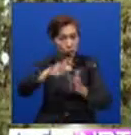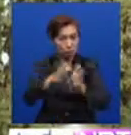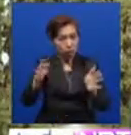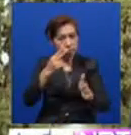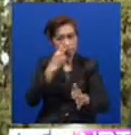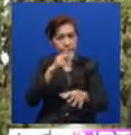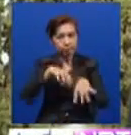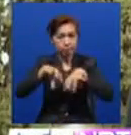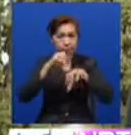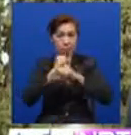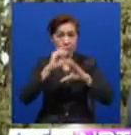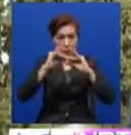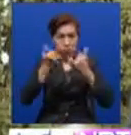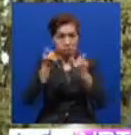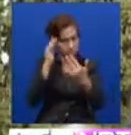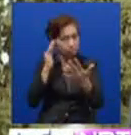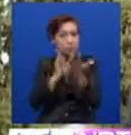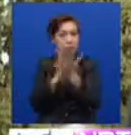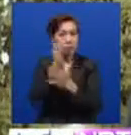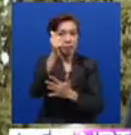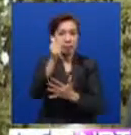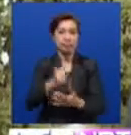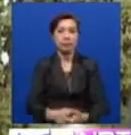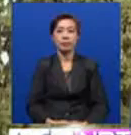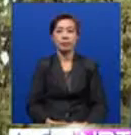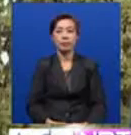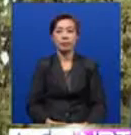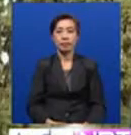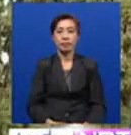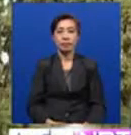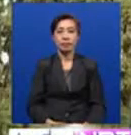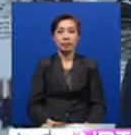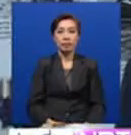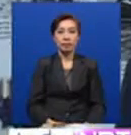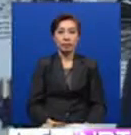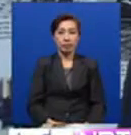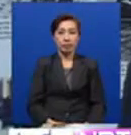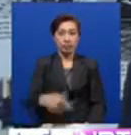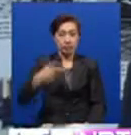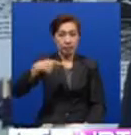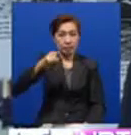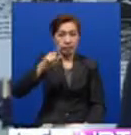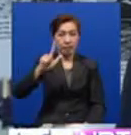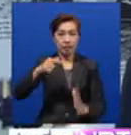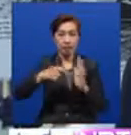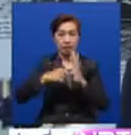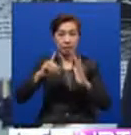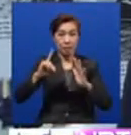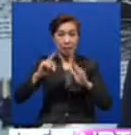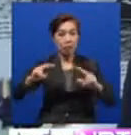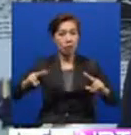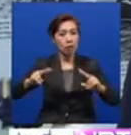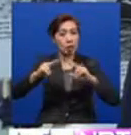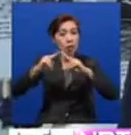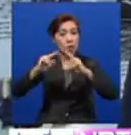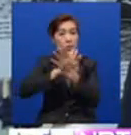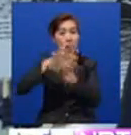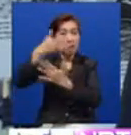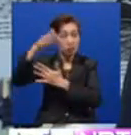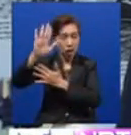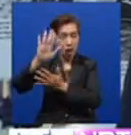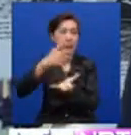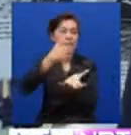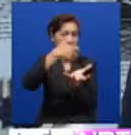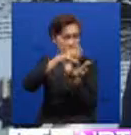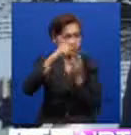ประสบผลสำเร็จก็ด้านนายนรชิตสิงหเสนีปลัดกระทรวงการต่างประเทศกล่าวว่าทุกรัฐบาลให้